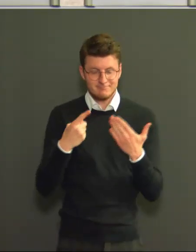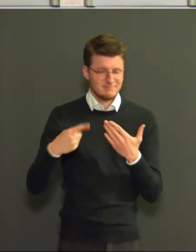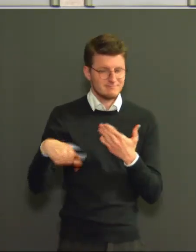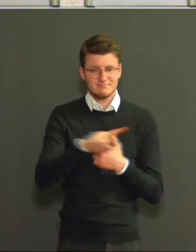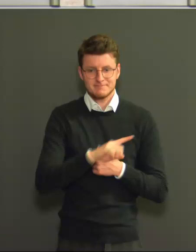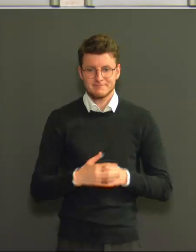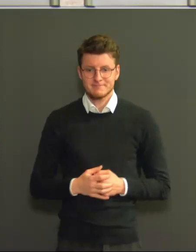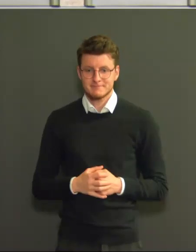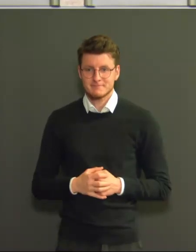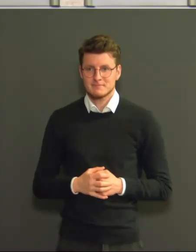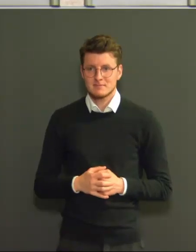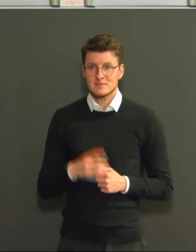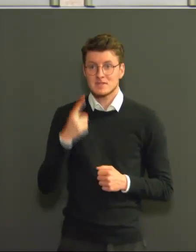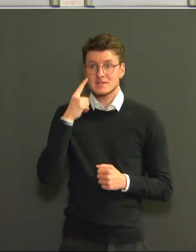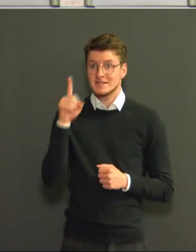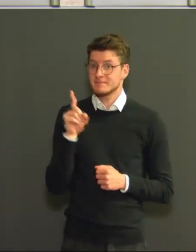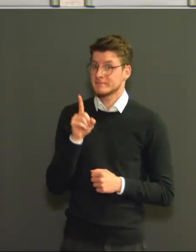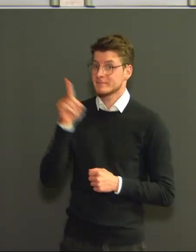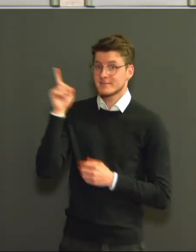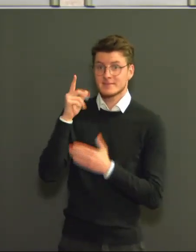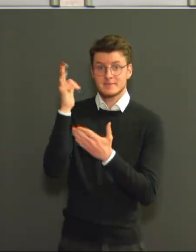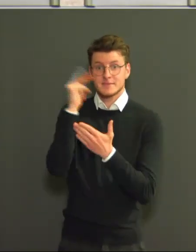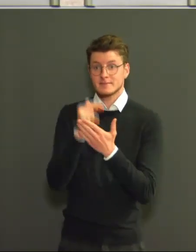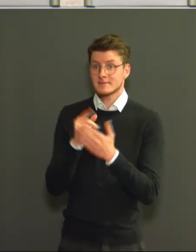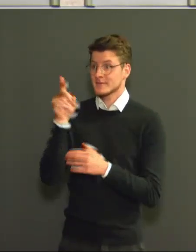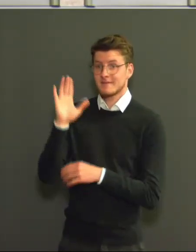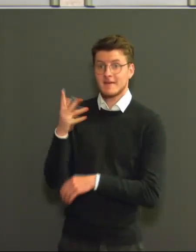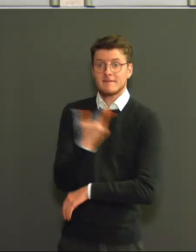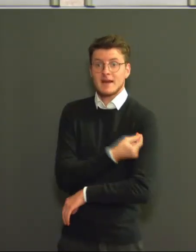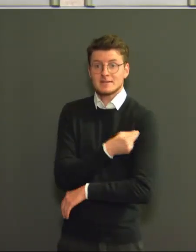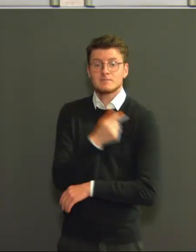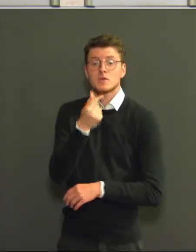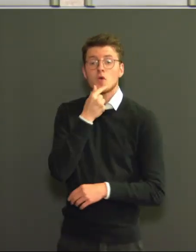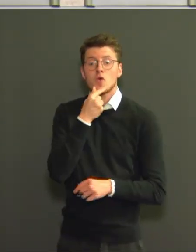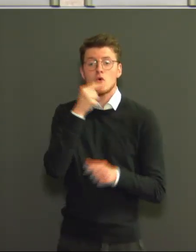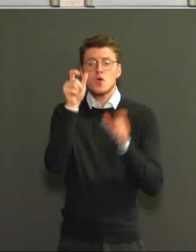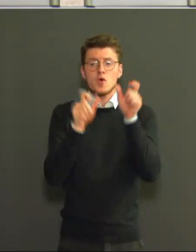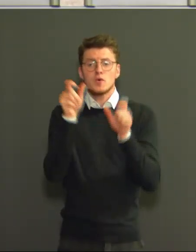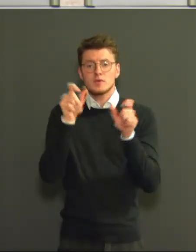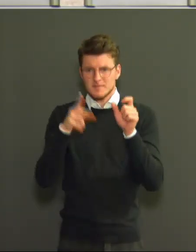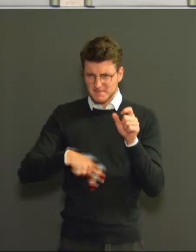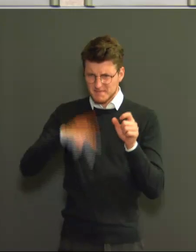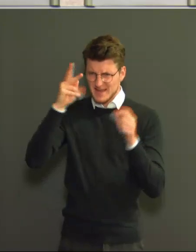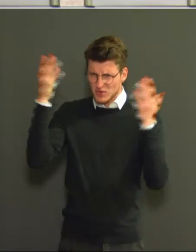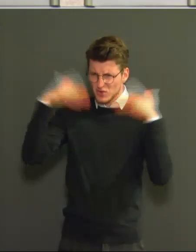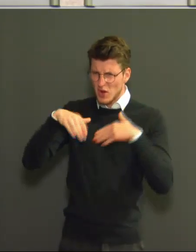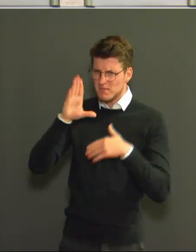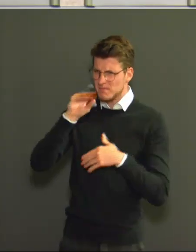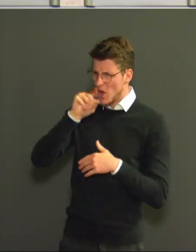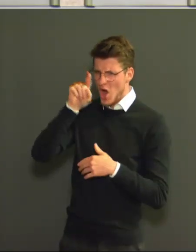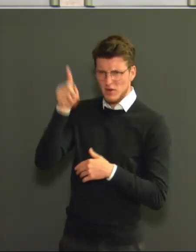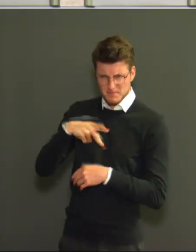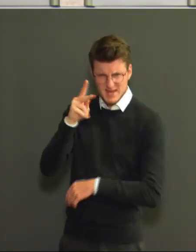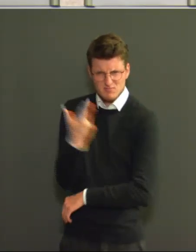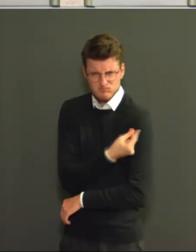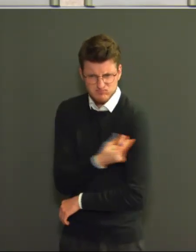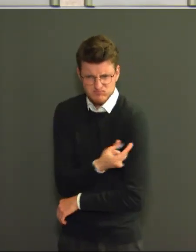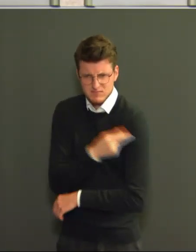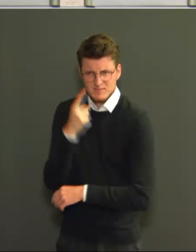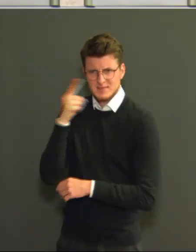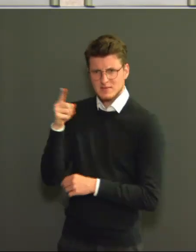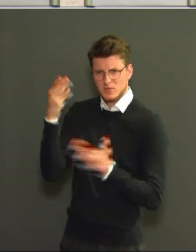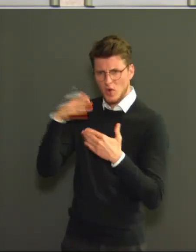De kaart met de vaccinatiegraad van de ouderen kleurt steeds meer donkerblauw. En die van de algemene bevolking bevat steeds